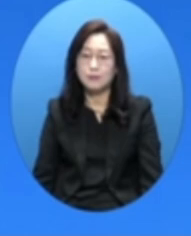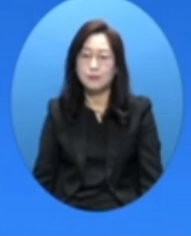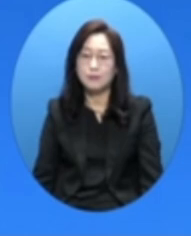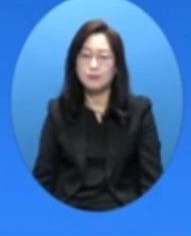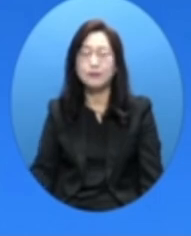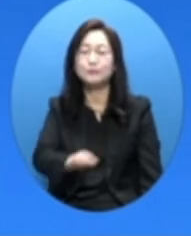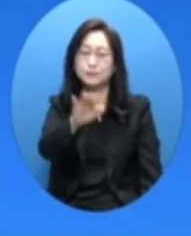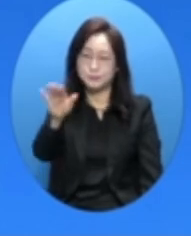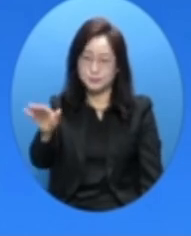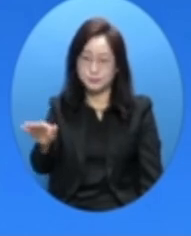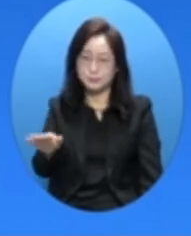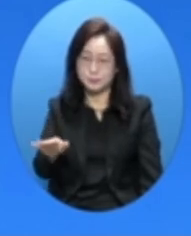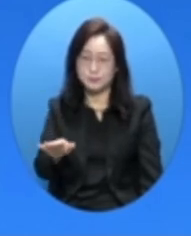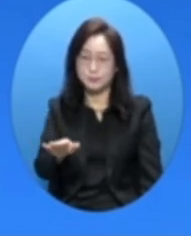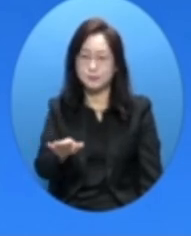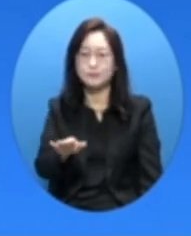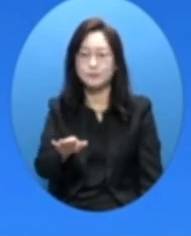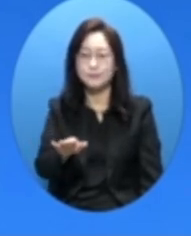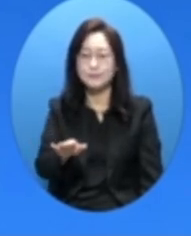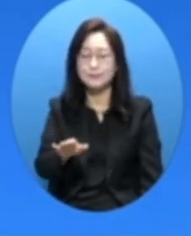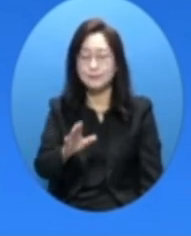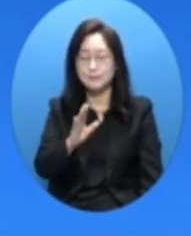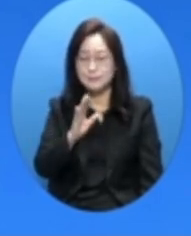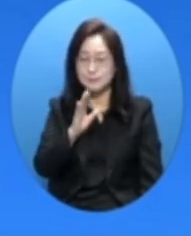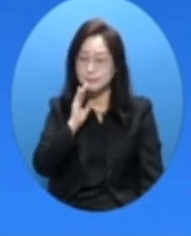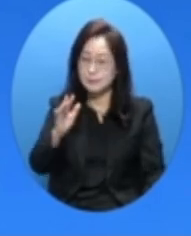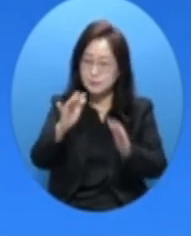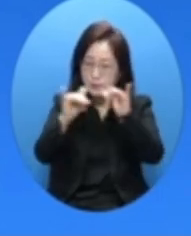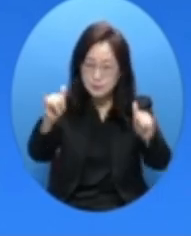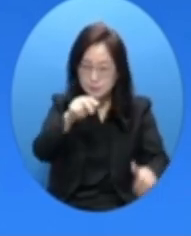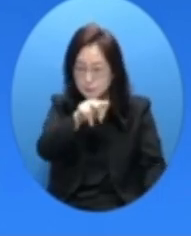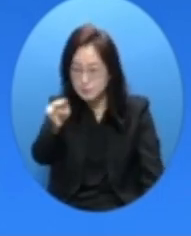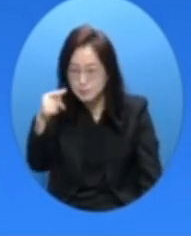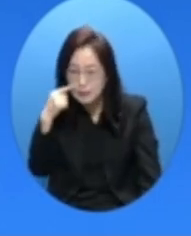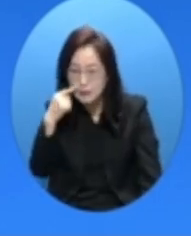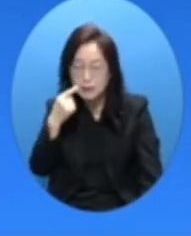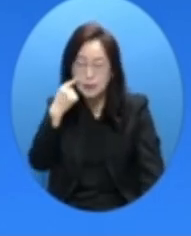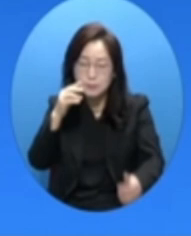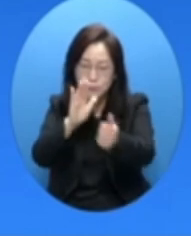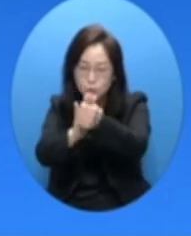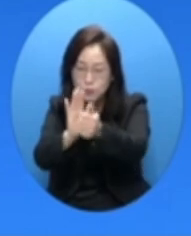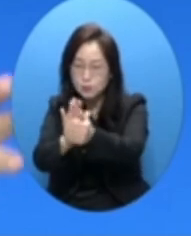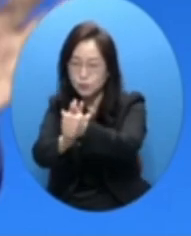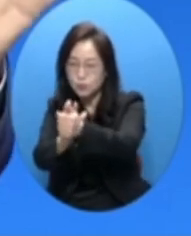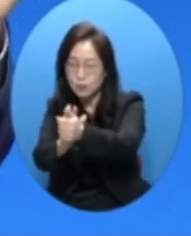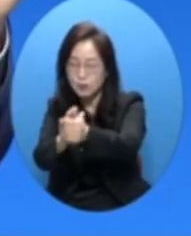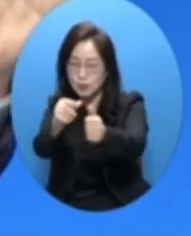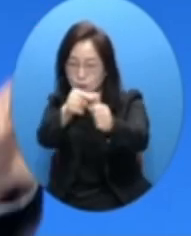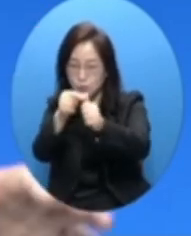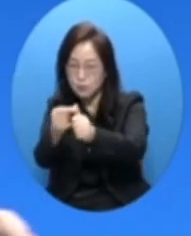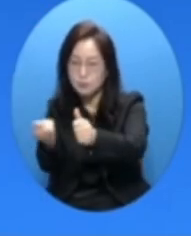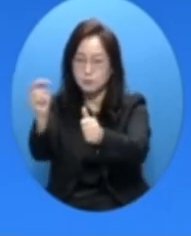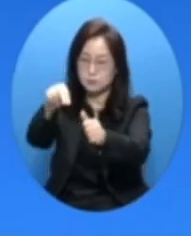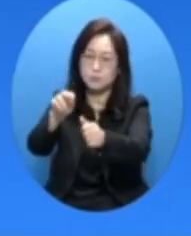우리가 일한 사람들 일으켜 줘야 되는 것입니다 마치